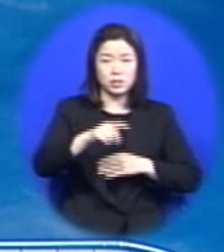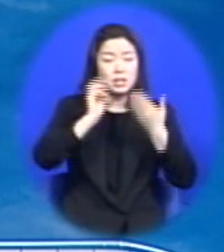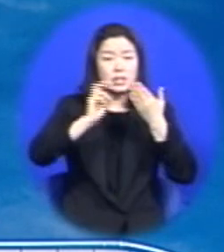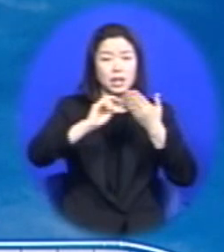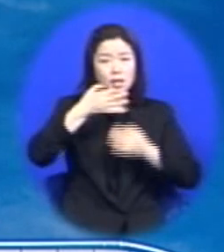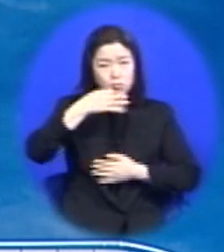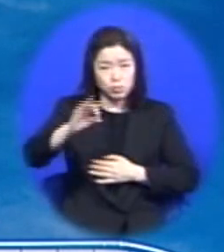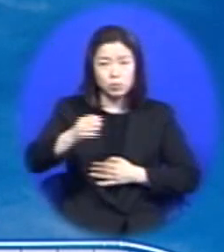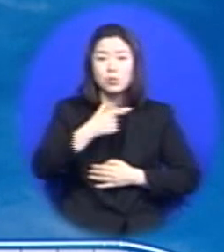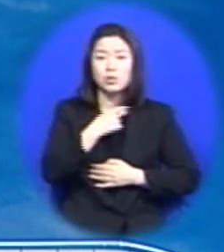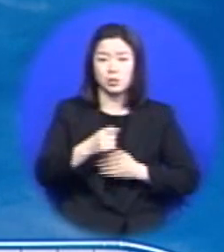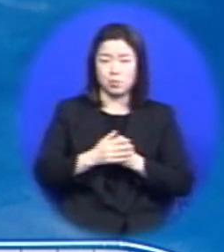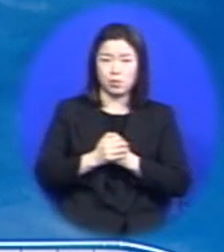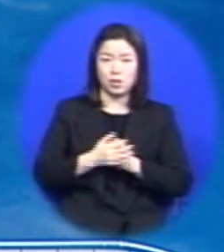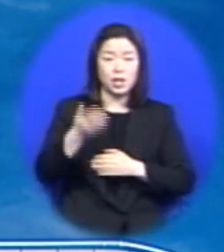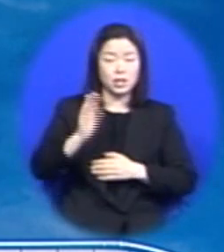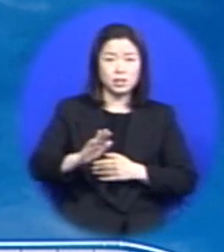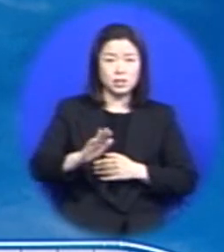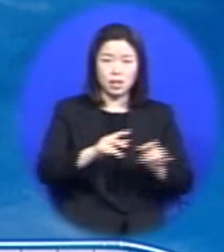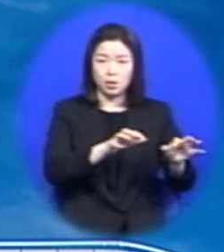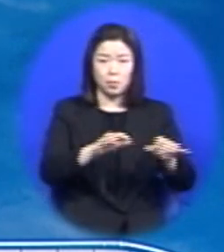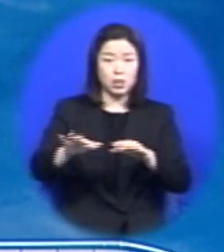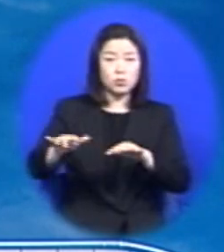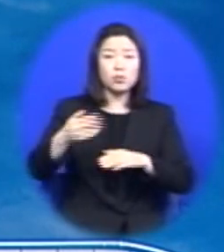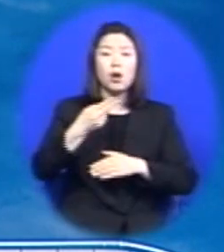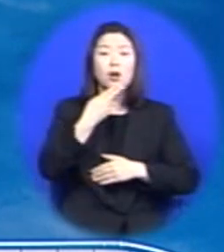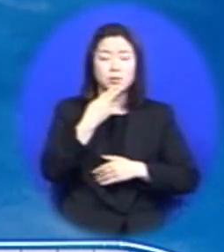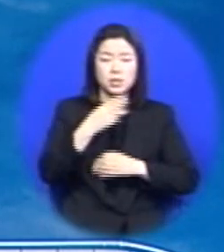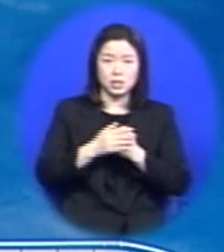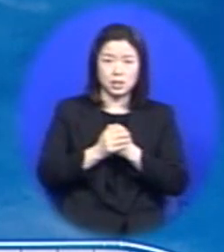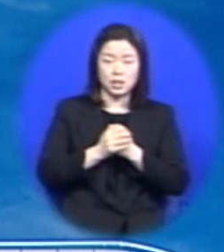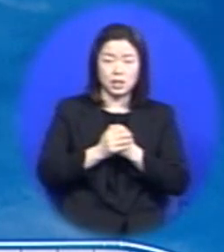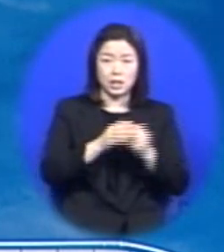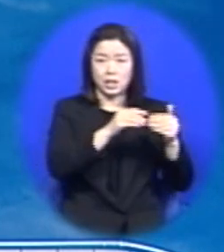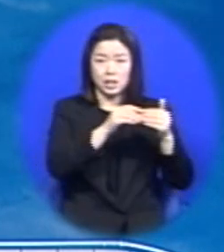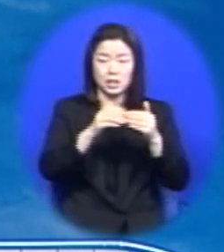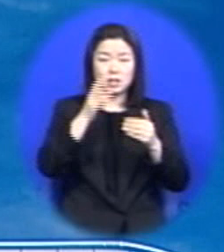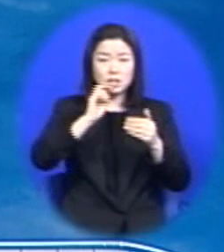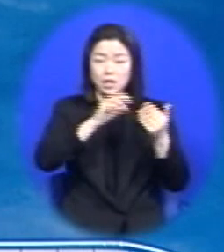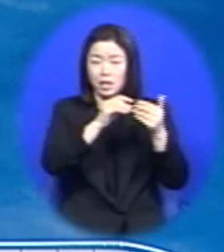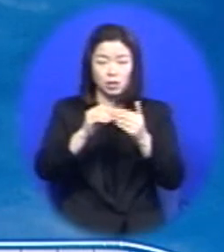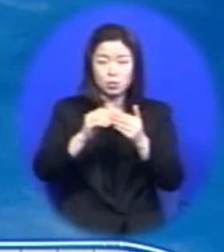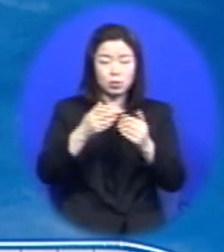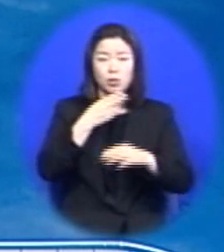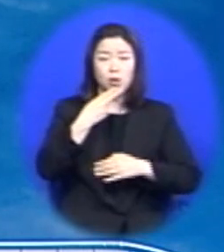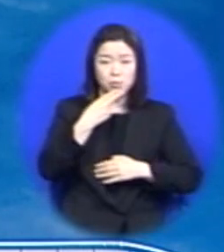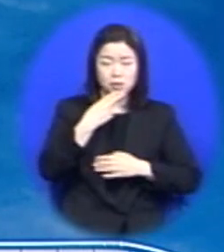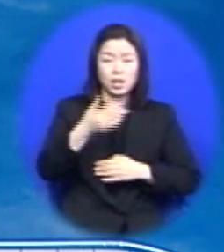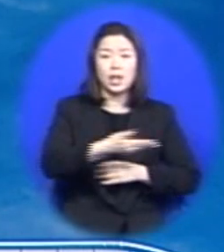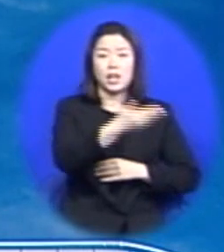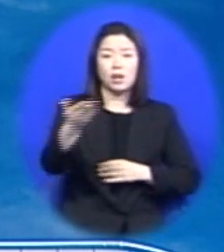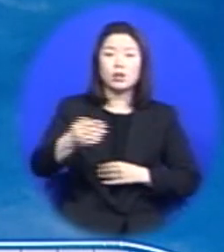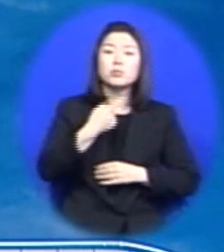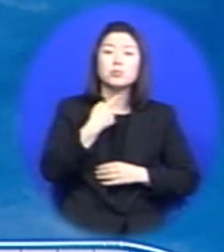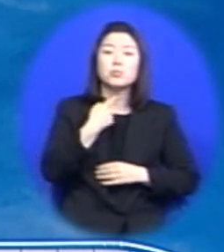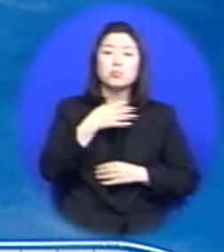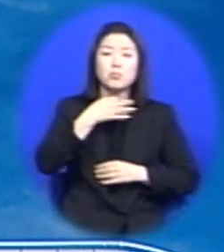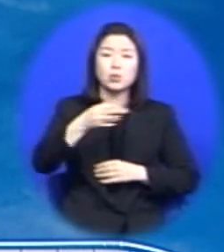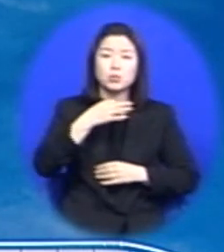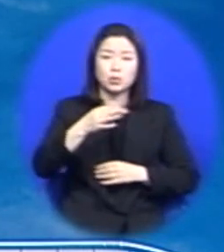싶어요. 근데 무반주로 하겠어요. 찬양 인도도 따로 안 하겠습니다. 여러분의 목소리가 여러분의